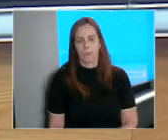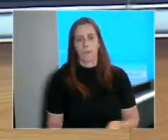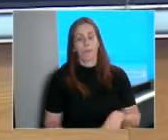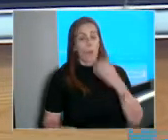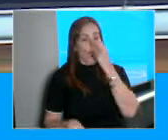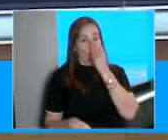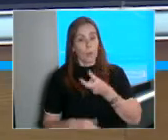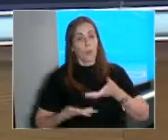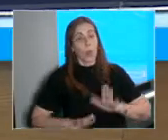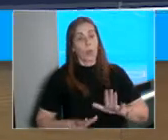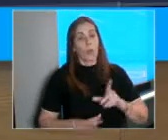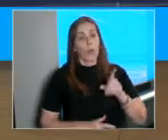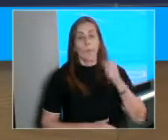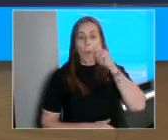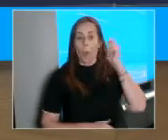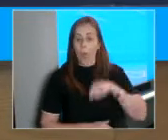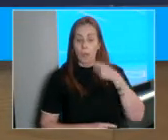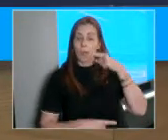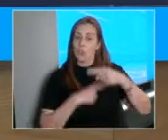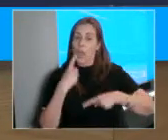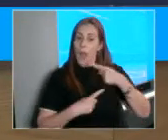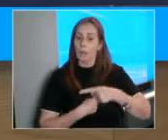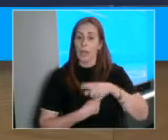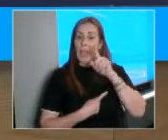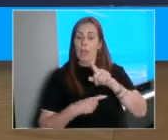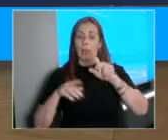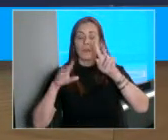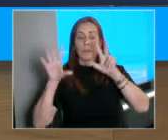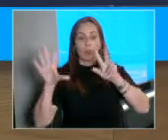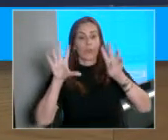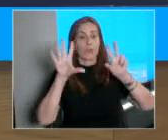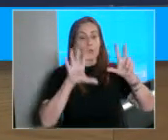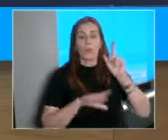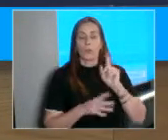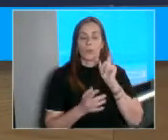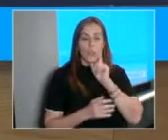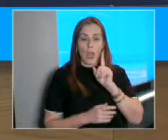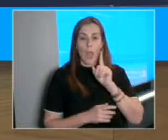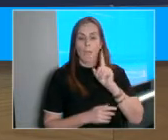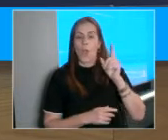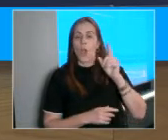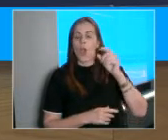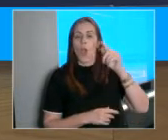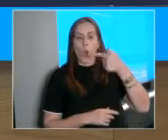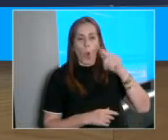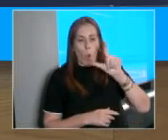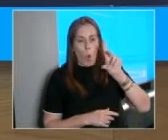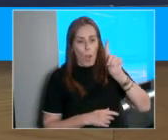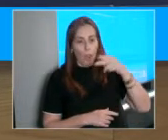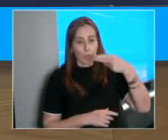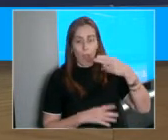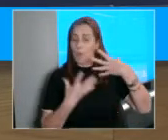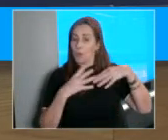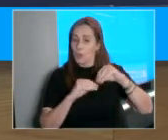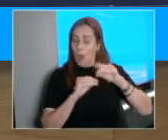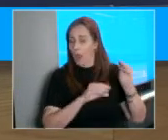גולדה מאיר נולדה בקייב שבאוקראינה בשנת 1898 בשם גולדה מבוביץ'. בילדותה היגרה עם